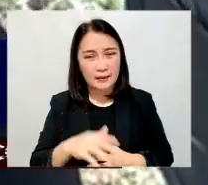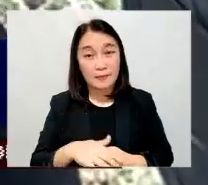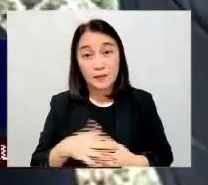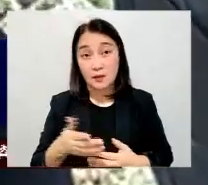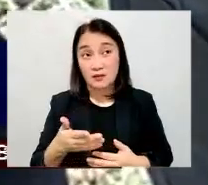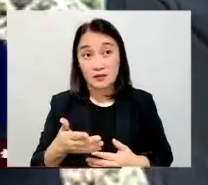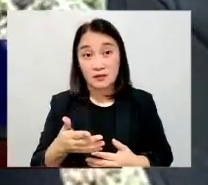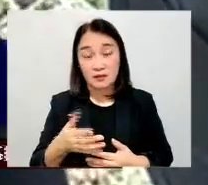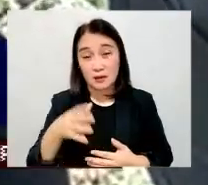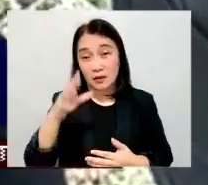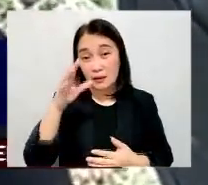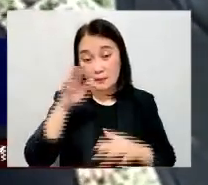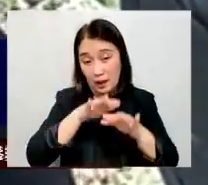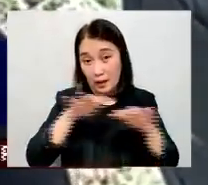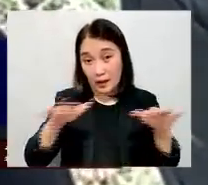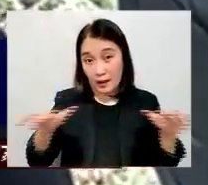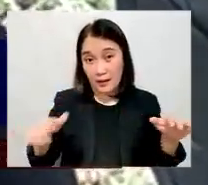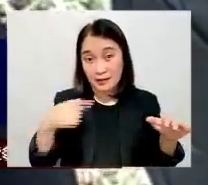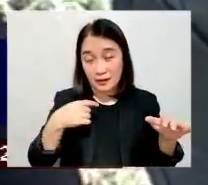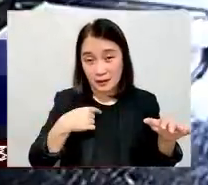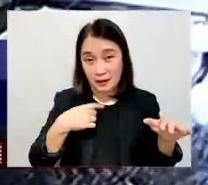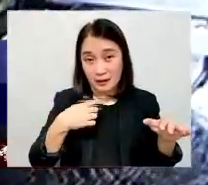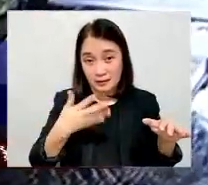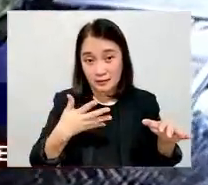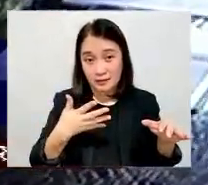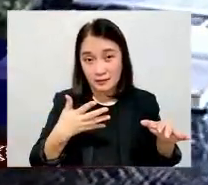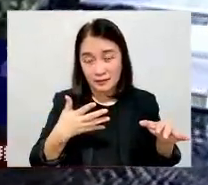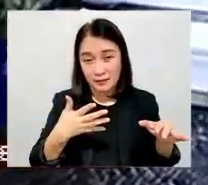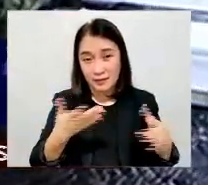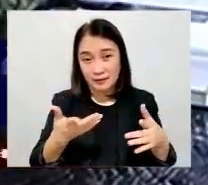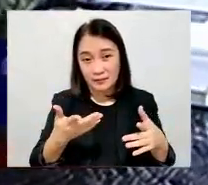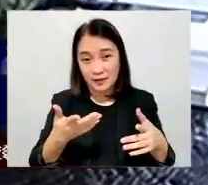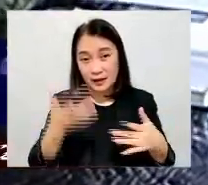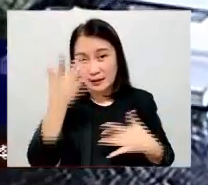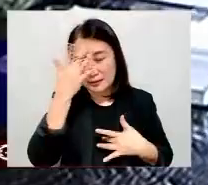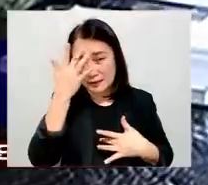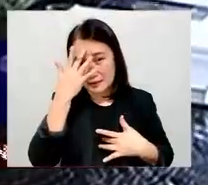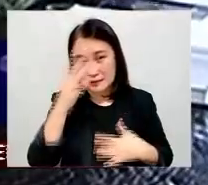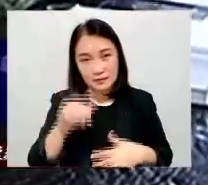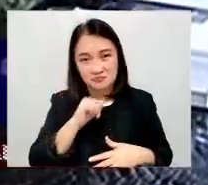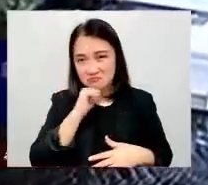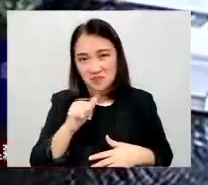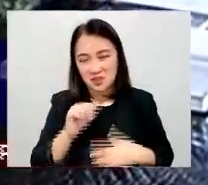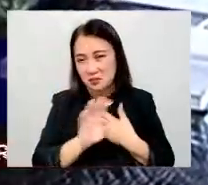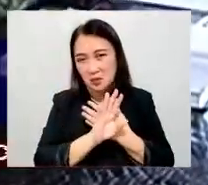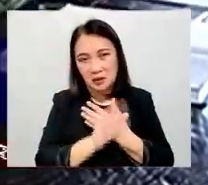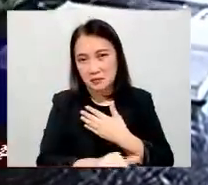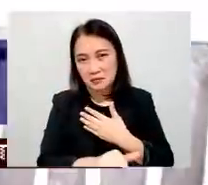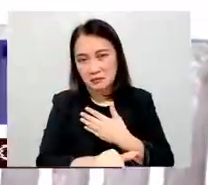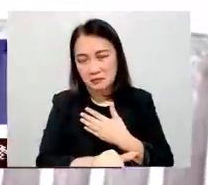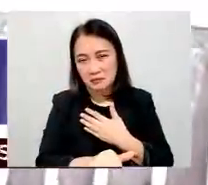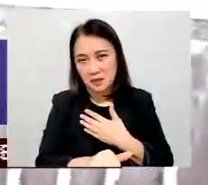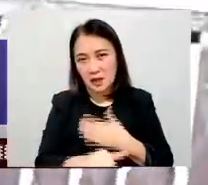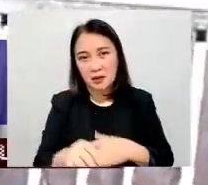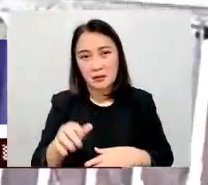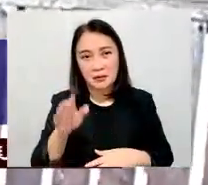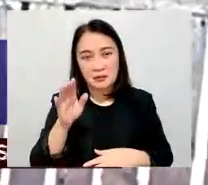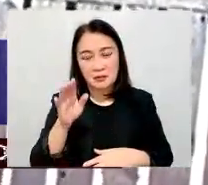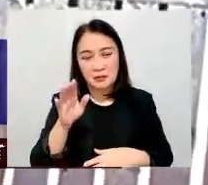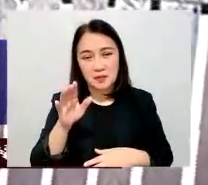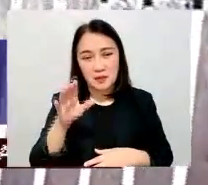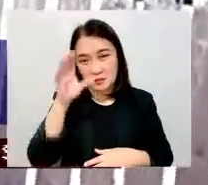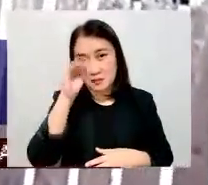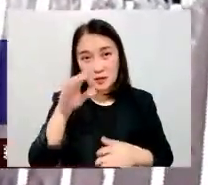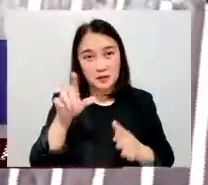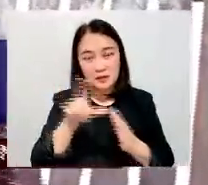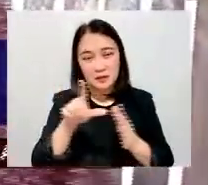ito na sumama sa grupo ni Senyor Aguila. Hindi na raw bumalik ang kanyang manugang na ipinakasal na pala ni Senyor Aguila sa